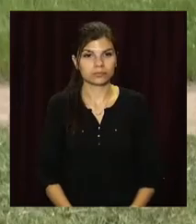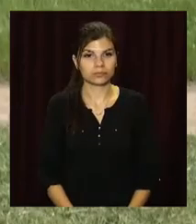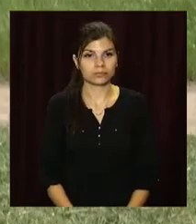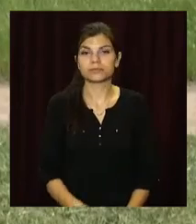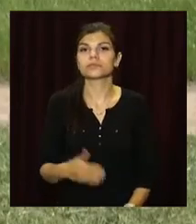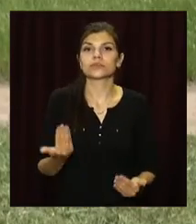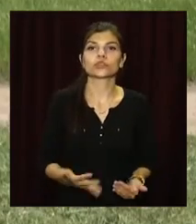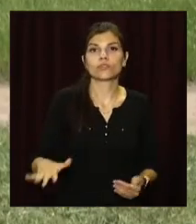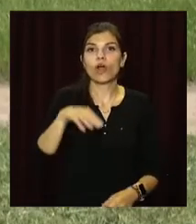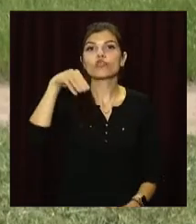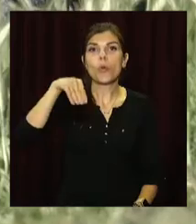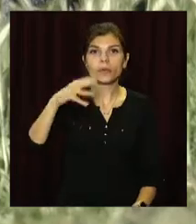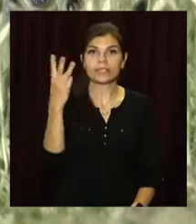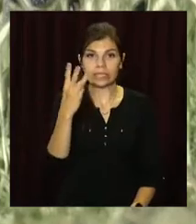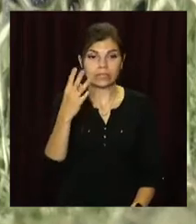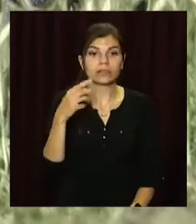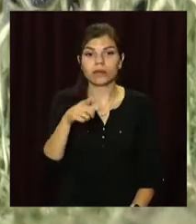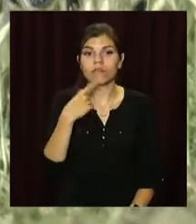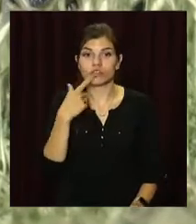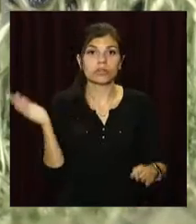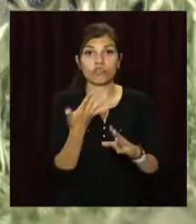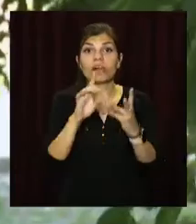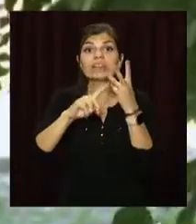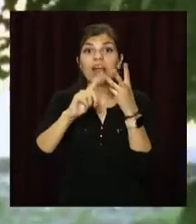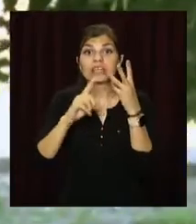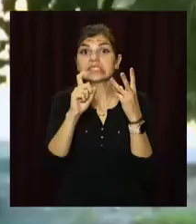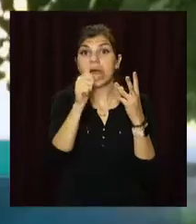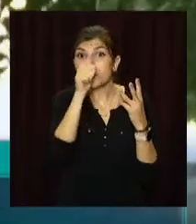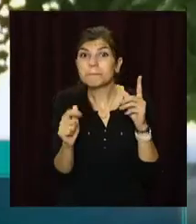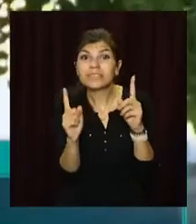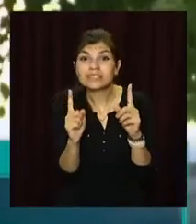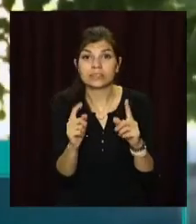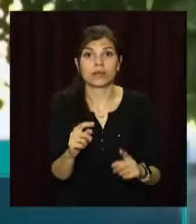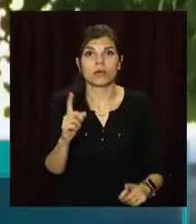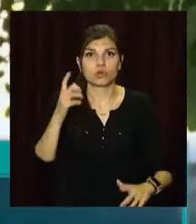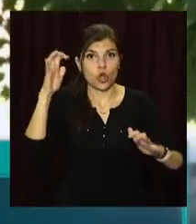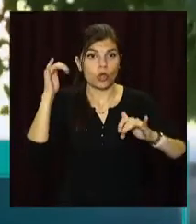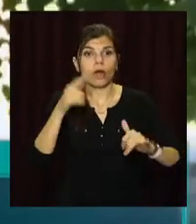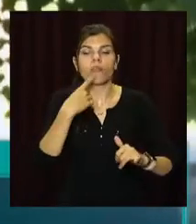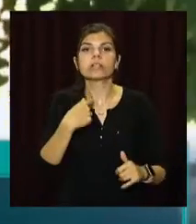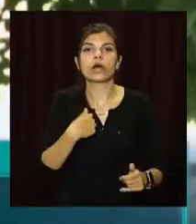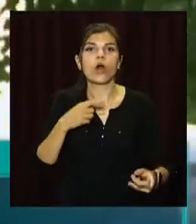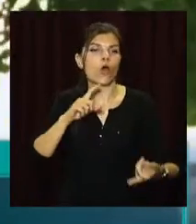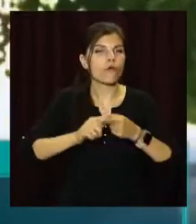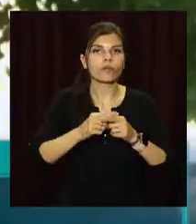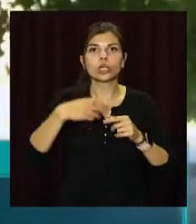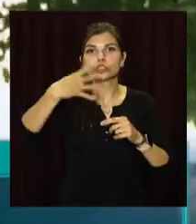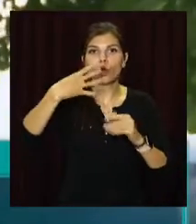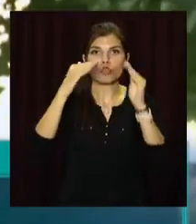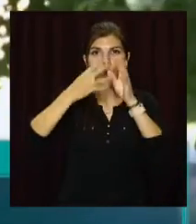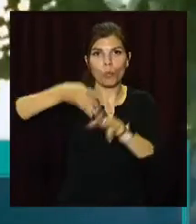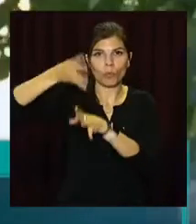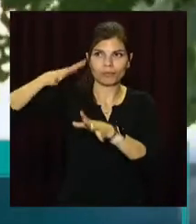На житломасиві Тополя 3 бур'ян косять вже втретє за місяць. За нами закріплено около 40 домів.